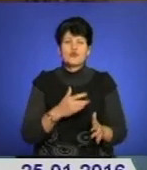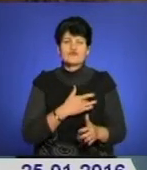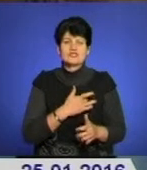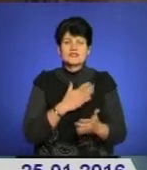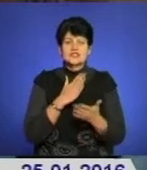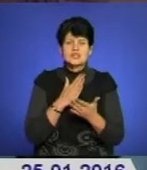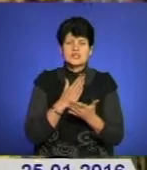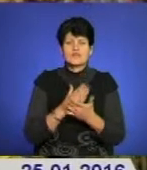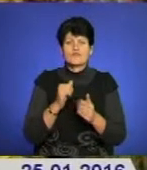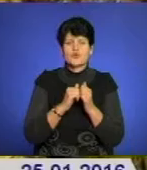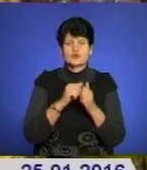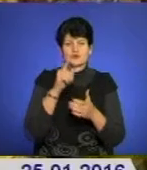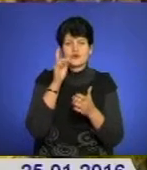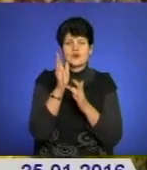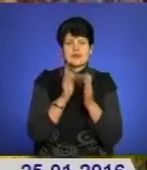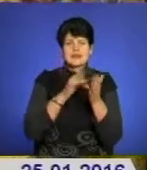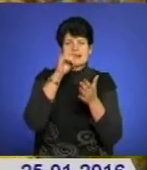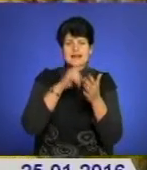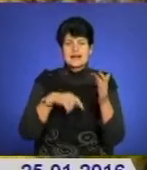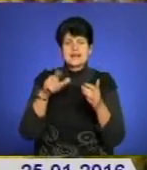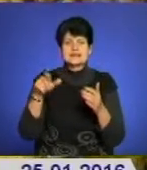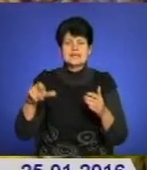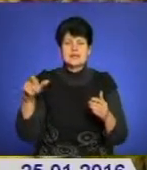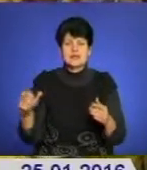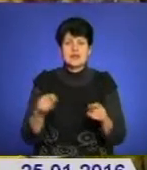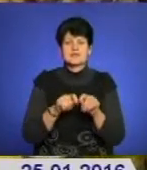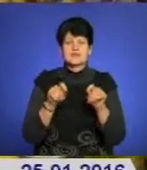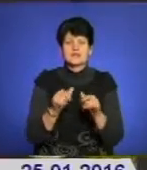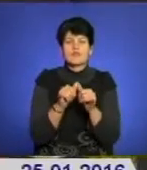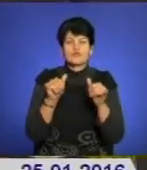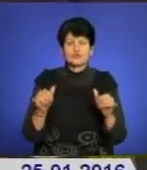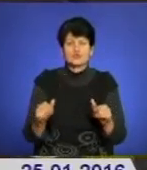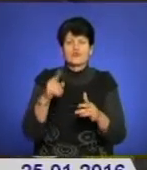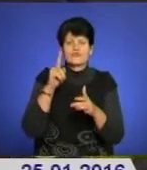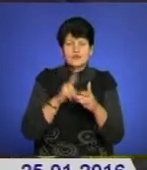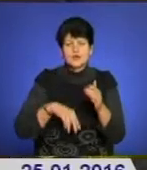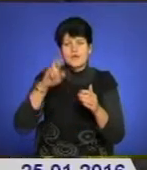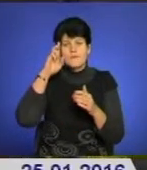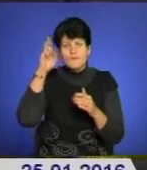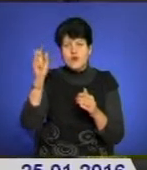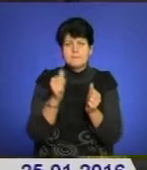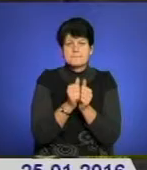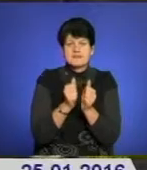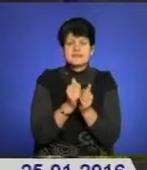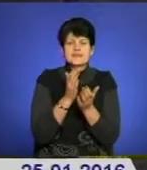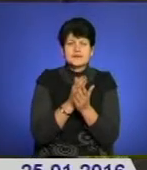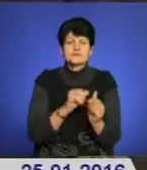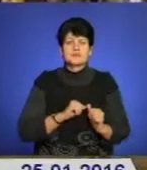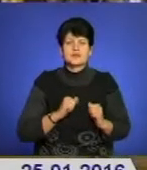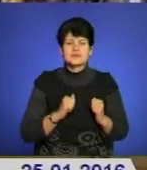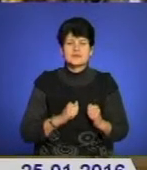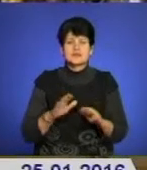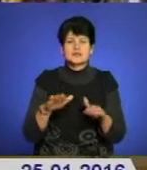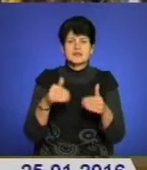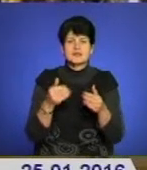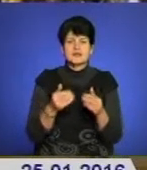кожного християнина. А відкрити повноту віри і любові до Бога, ближнього, до всього земного якраз найщиріше вдається крізь призму